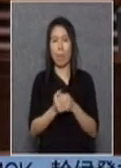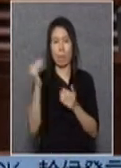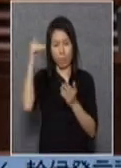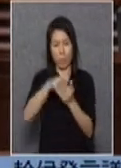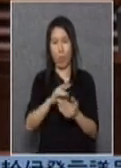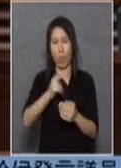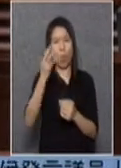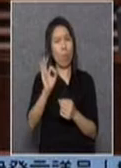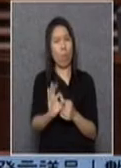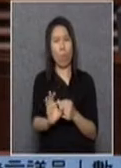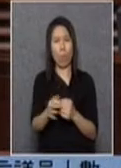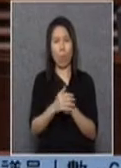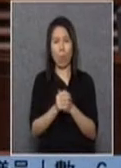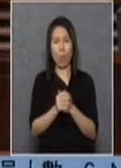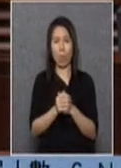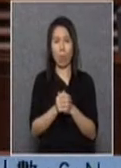的。